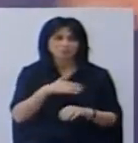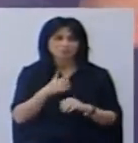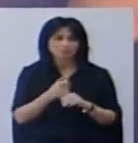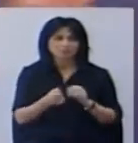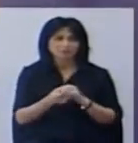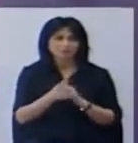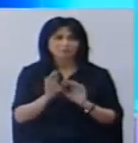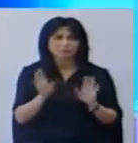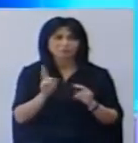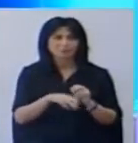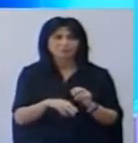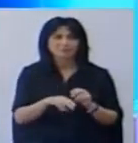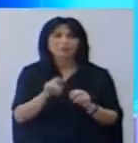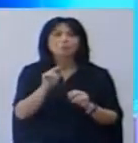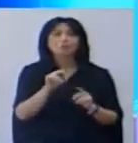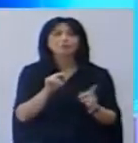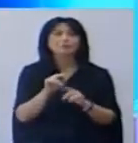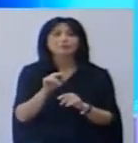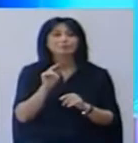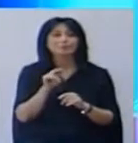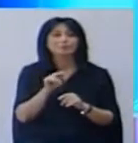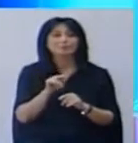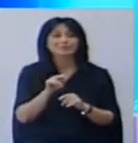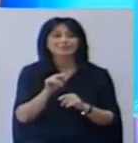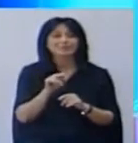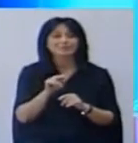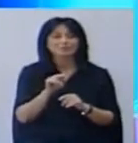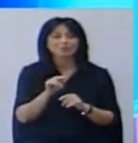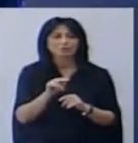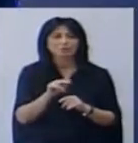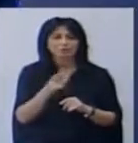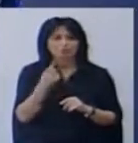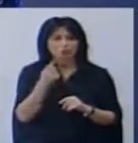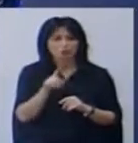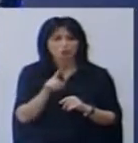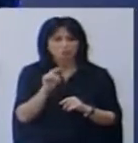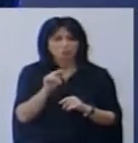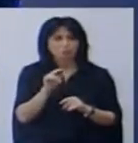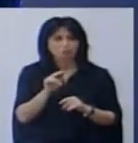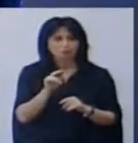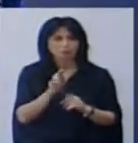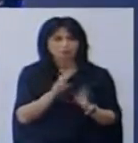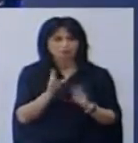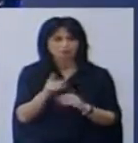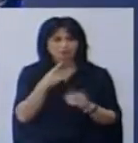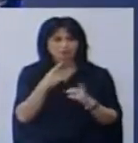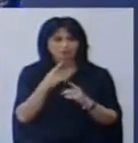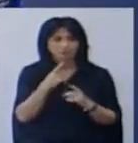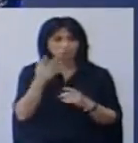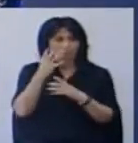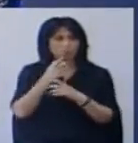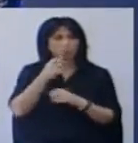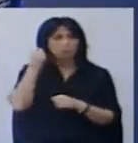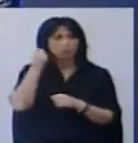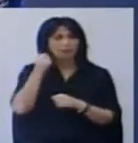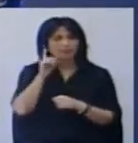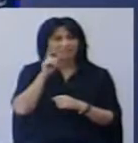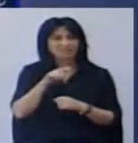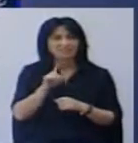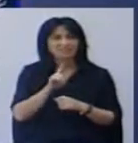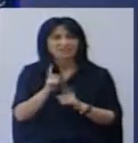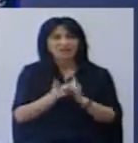ამაზე. ფოთში რის გაკეთება შეიძლება და რა ფოთიცკის? ერთი წუთით ფოთიცკი გადავდოთ და ვილაპარაკოთ გურიაზე, ისე მოხდა რომ იცით